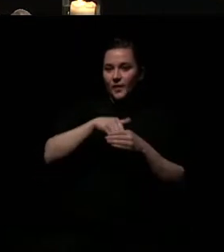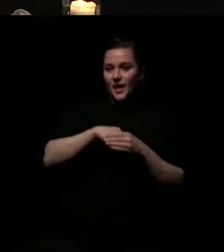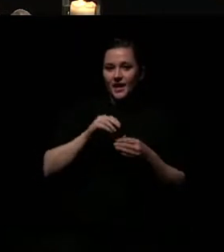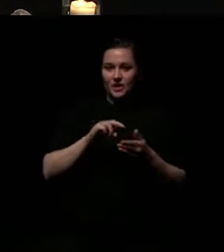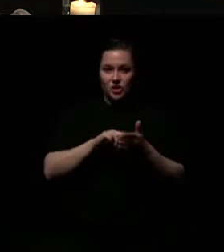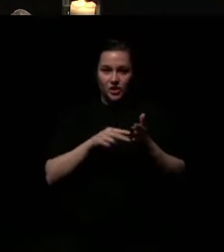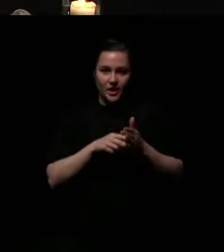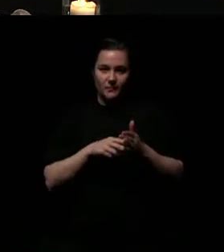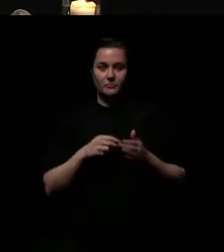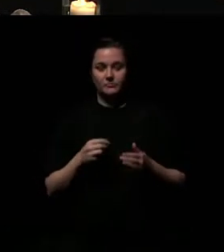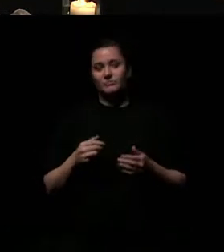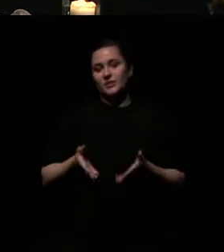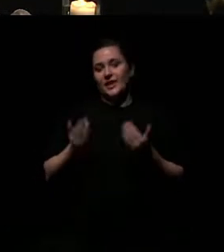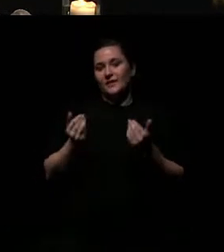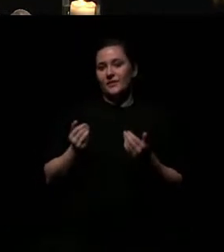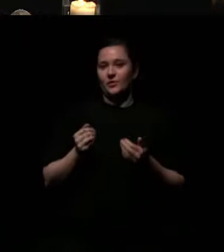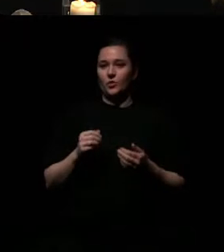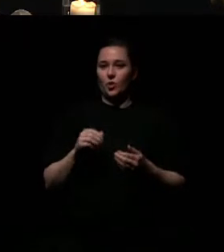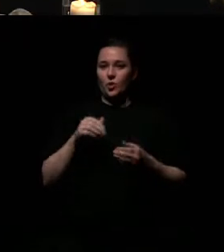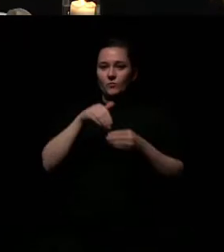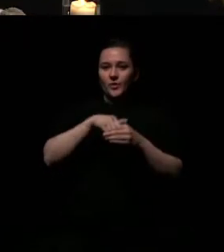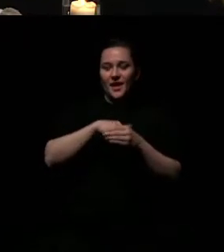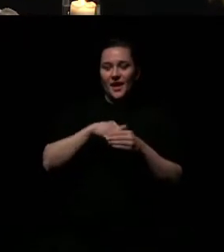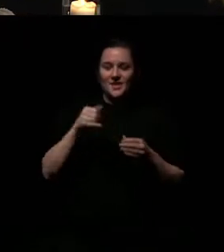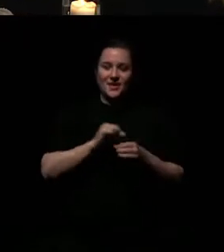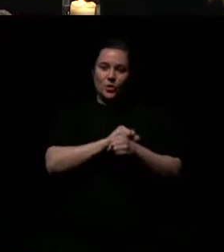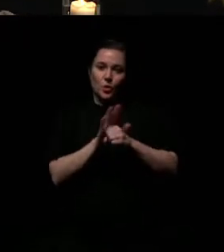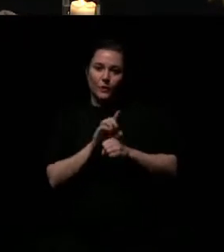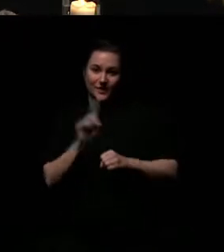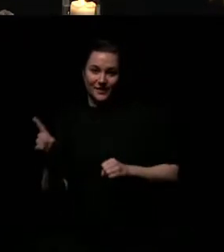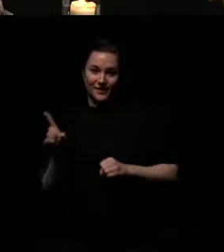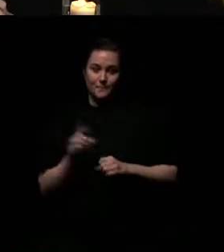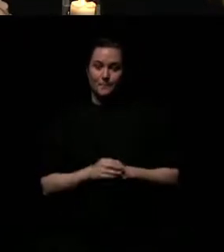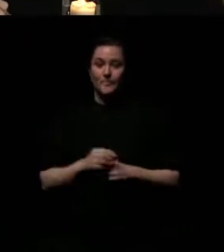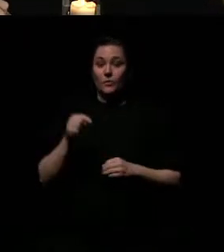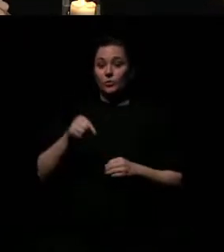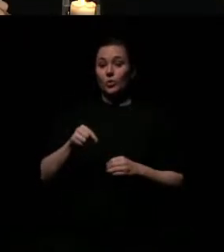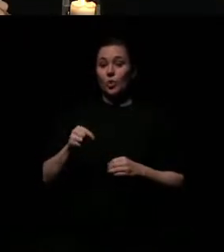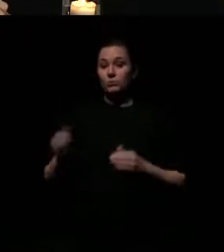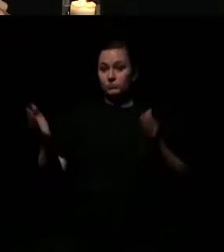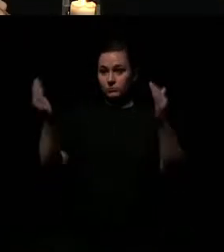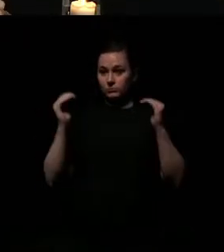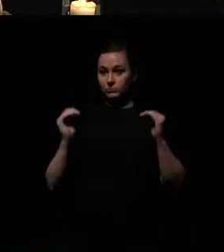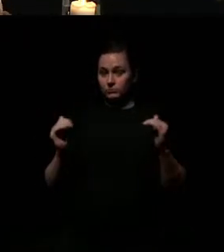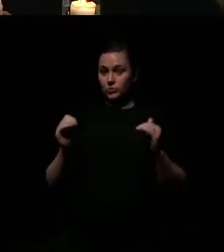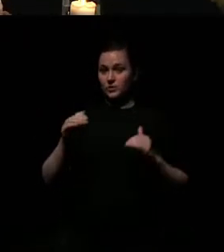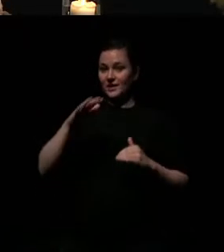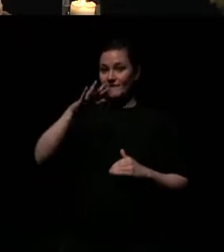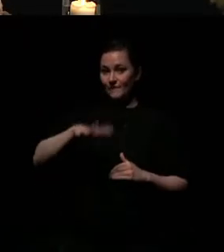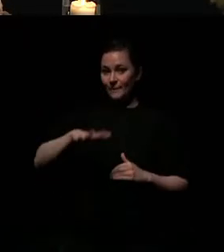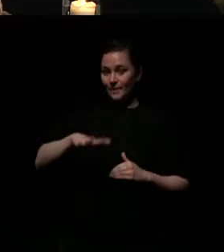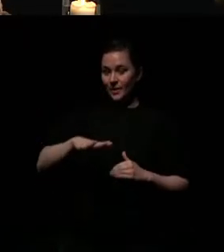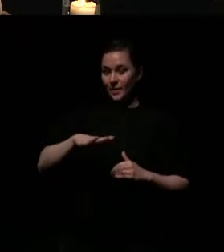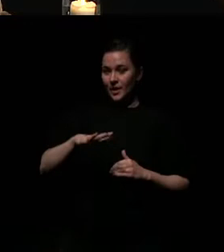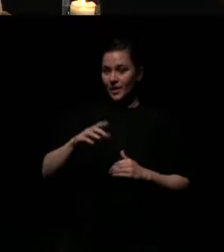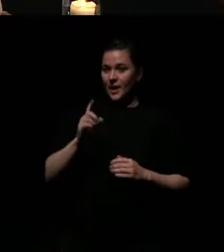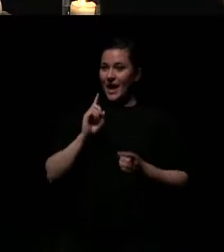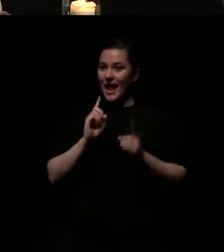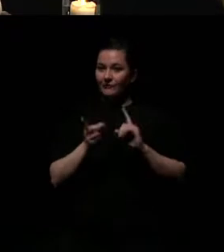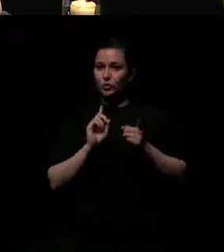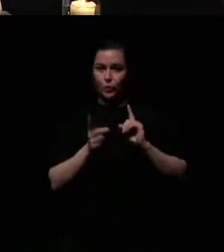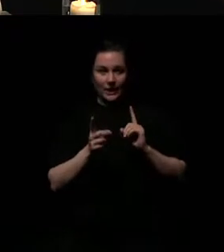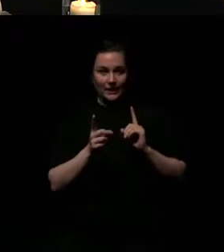i koronatid. Da går vi videre til punkt 15, som eventuelt er det her noen ytringer.